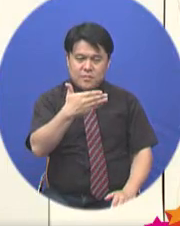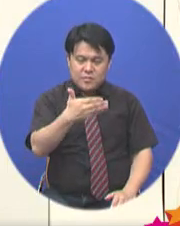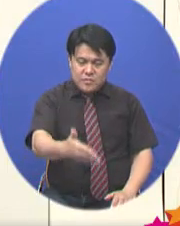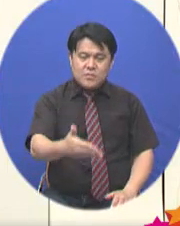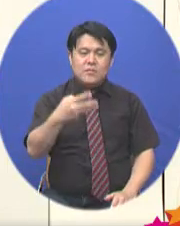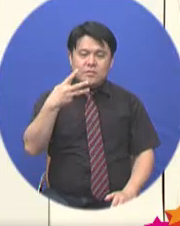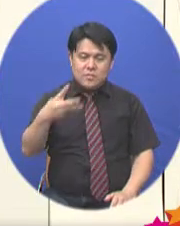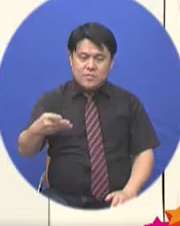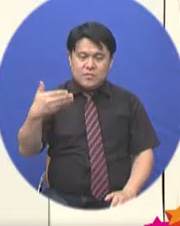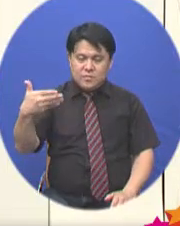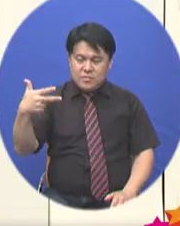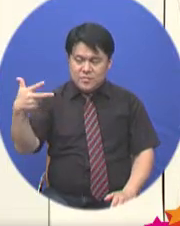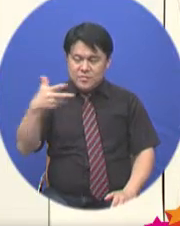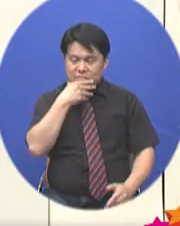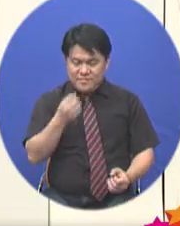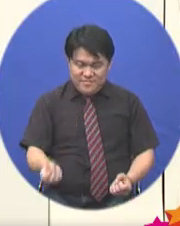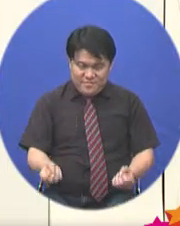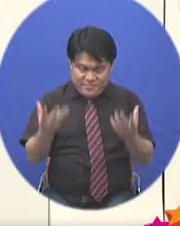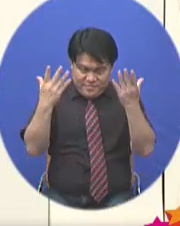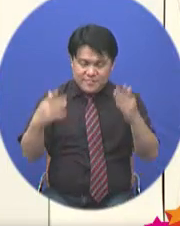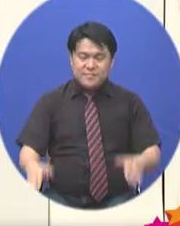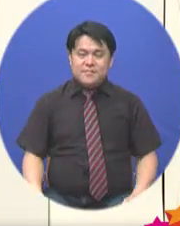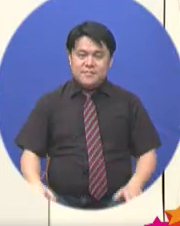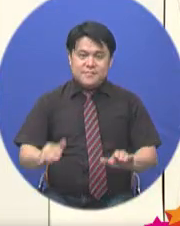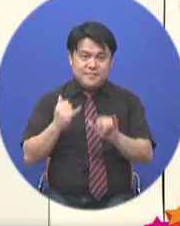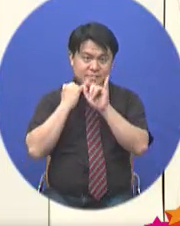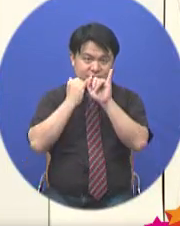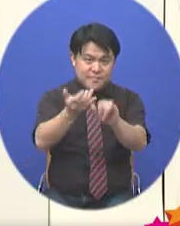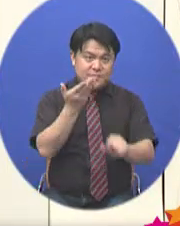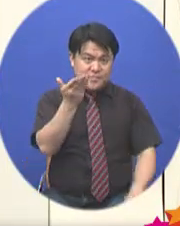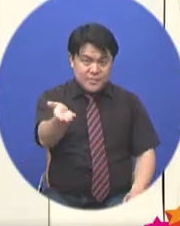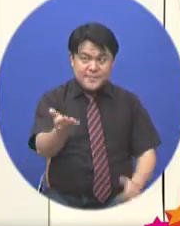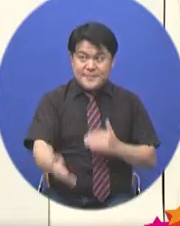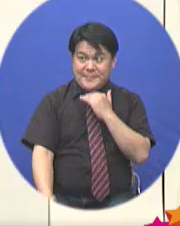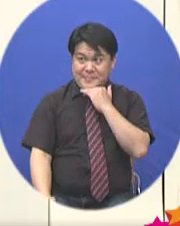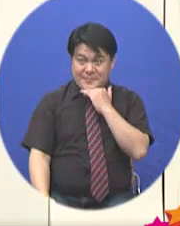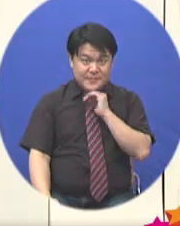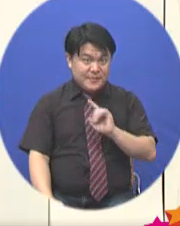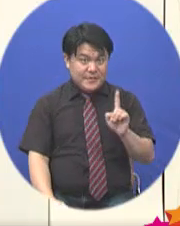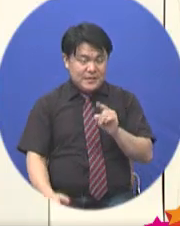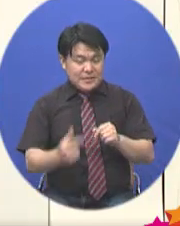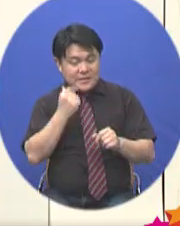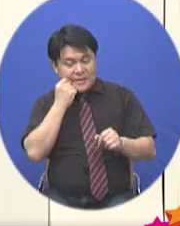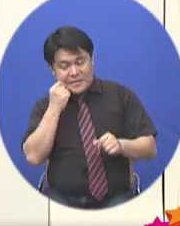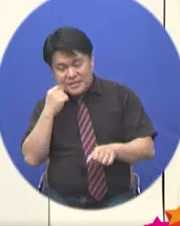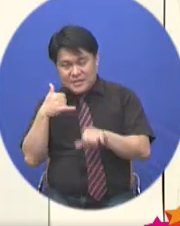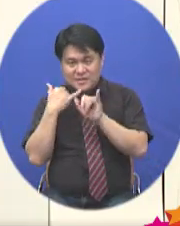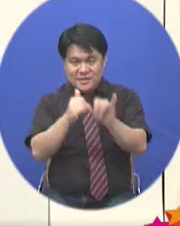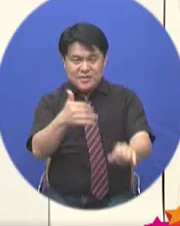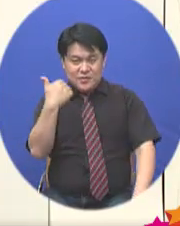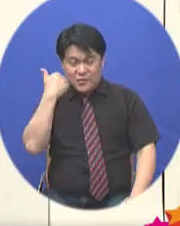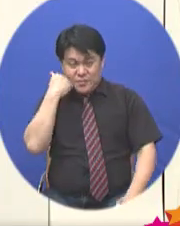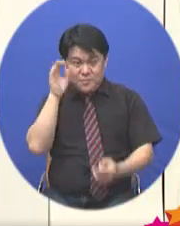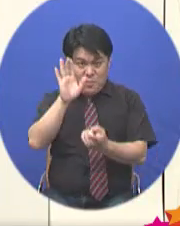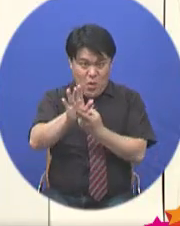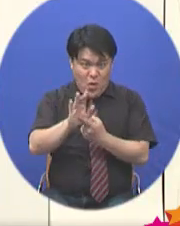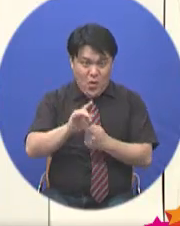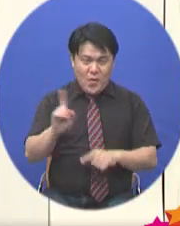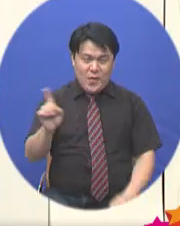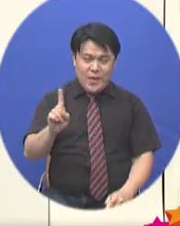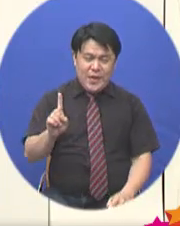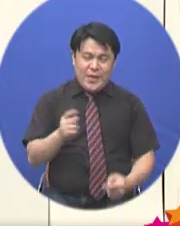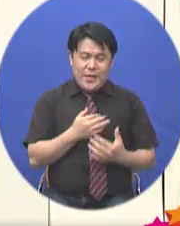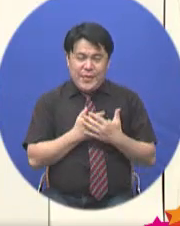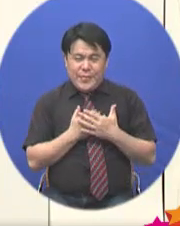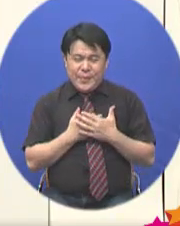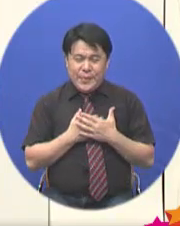031-9397님 축하드립니다. 네, 이제 시상만을 남겨놓고 있는데요. 그러네요. 먼저 인기상부터 시상하겠습니다. 오늘의 네.